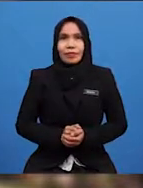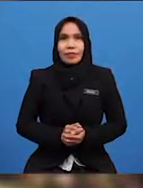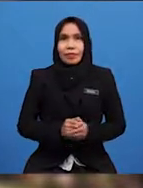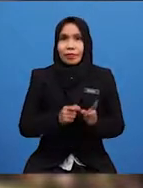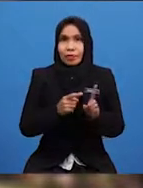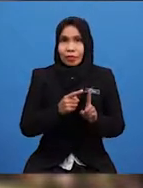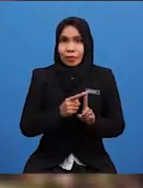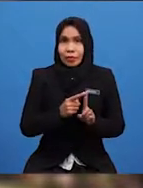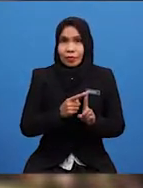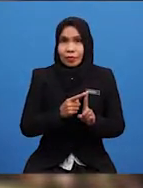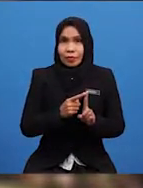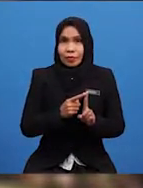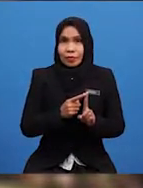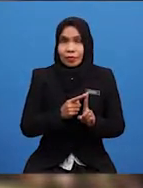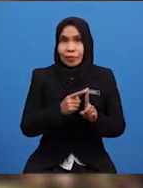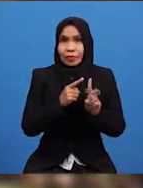penalukan,